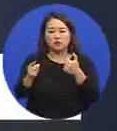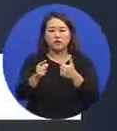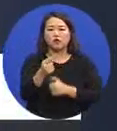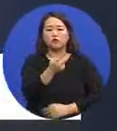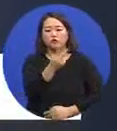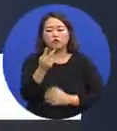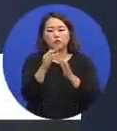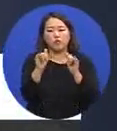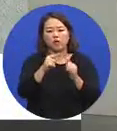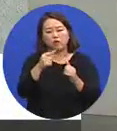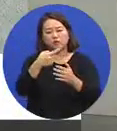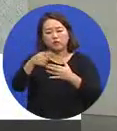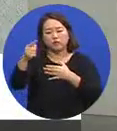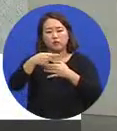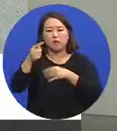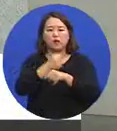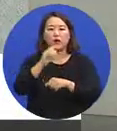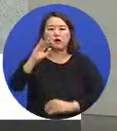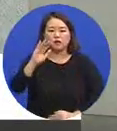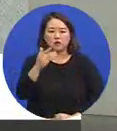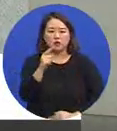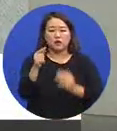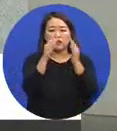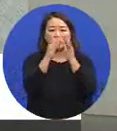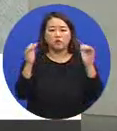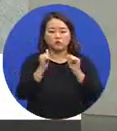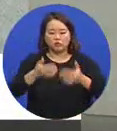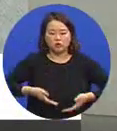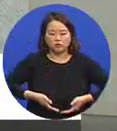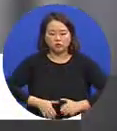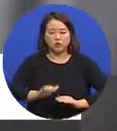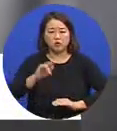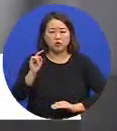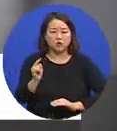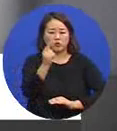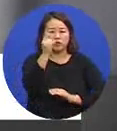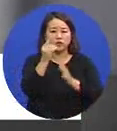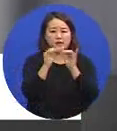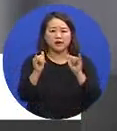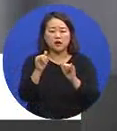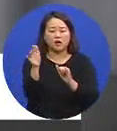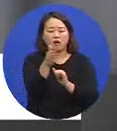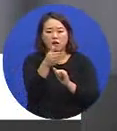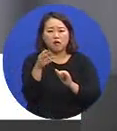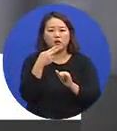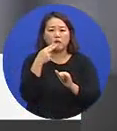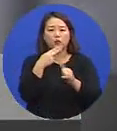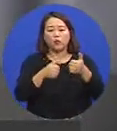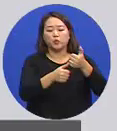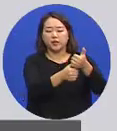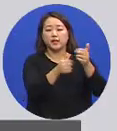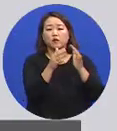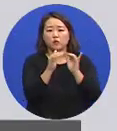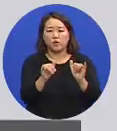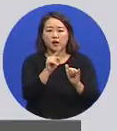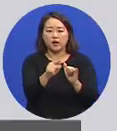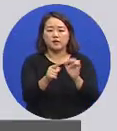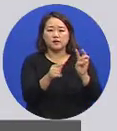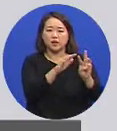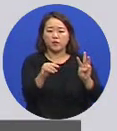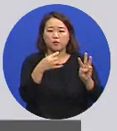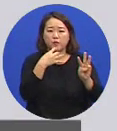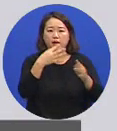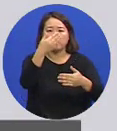국민소통수석이 청와대를 떠납니다. 전북 출신의 수석 비서관이 한 명도 없게 됐고 비서관 3명만 남게 됐습니다.